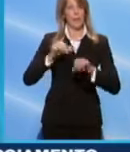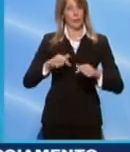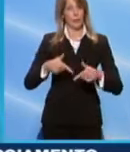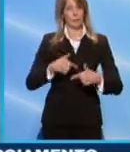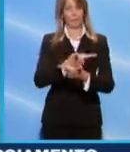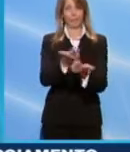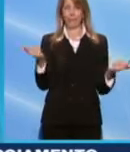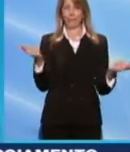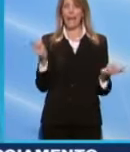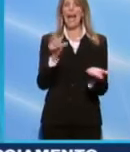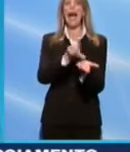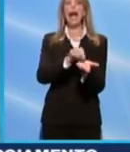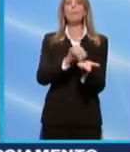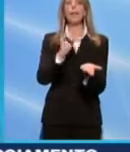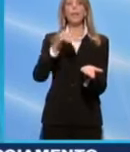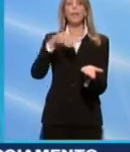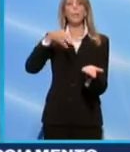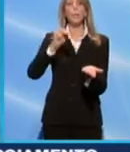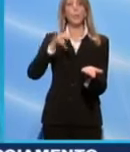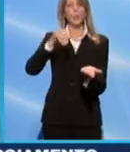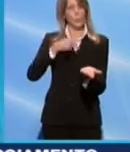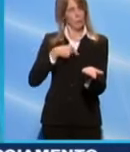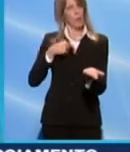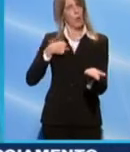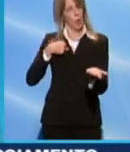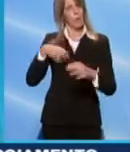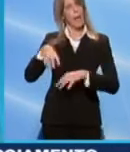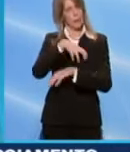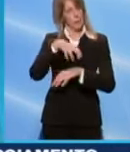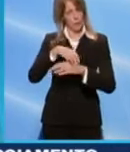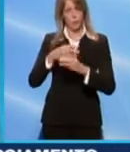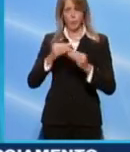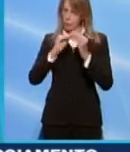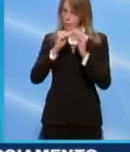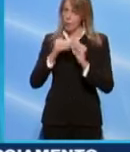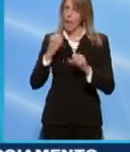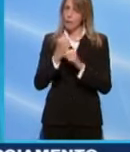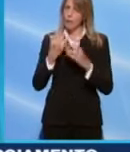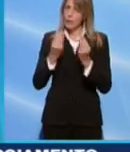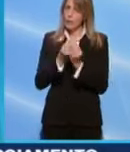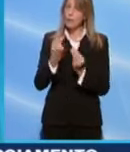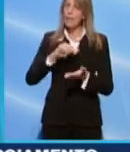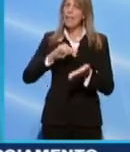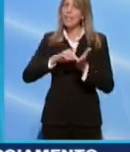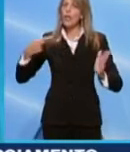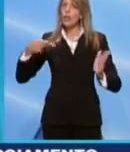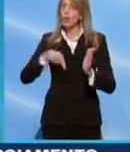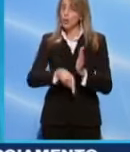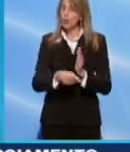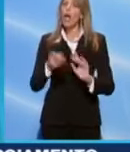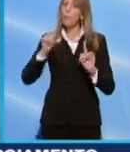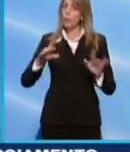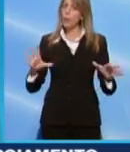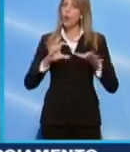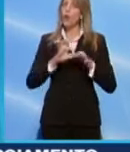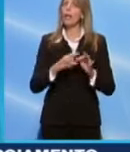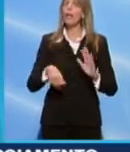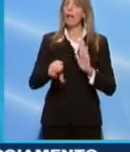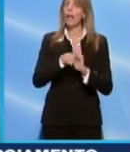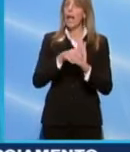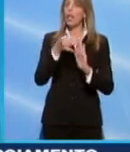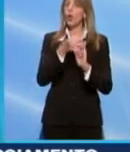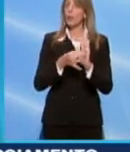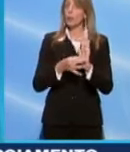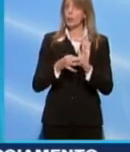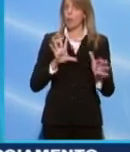Salute, dopo aver contribuito a realizzarne la parte tecnologica e a definirle gli aspetti normativi, ha ricevuto una